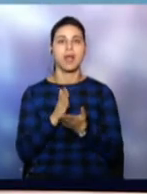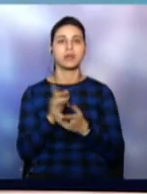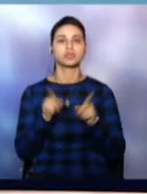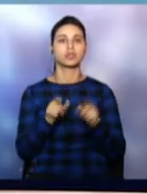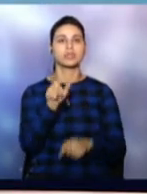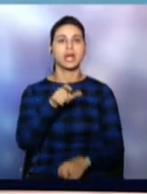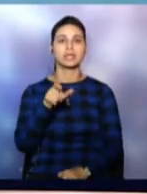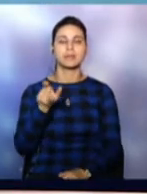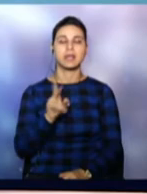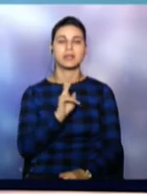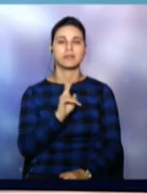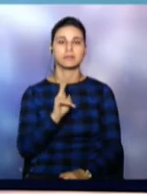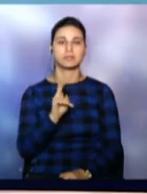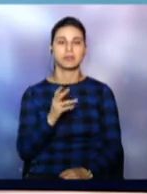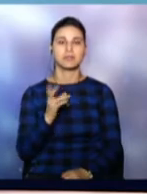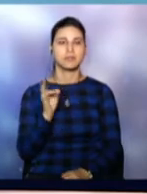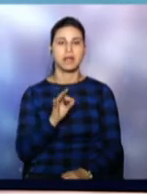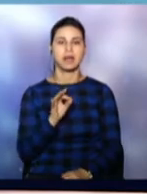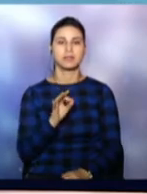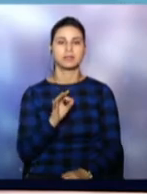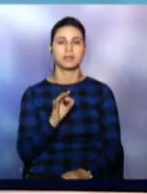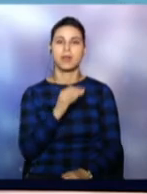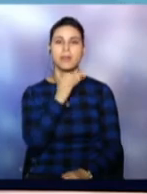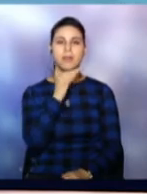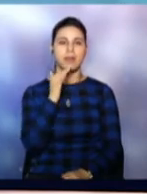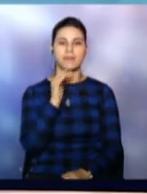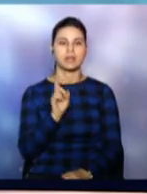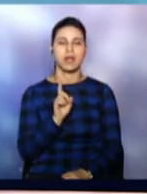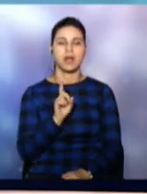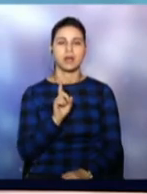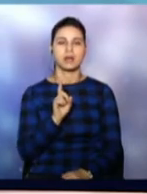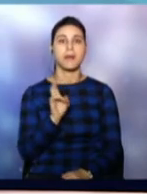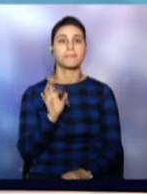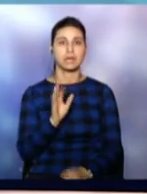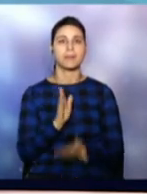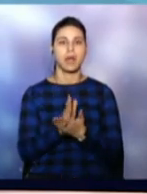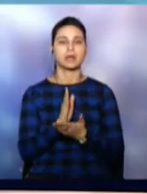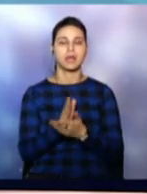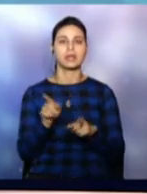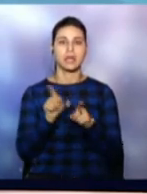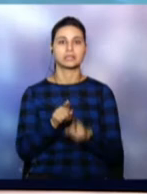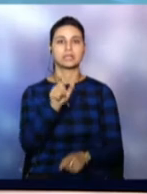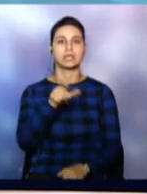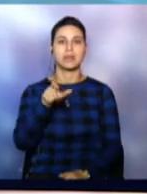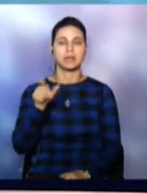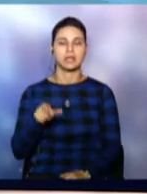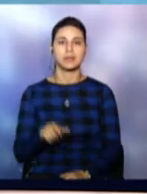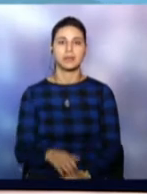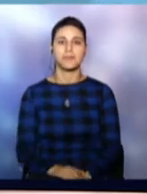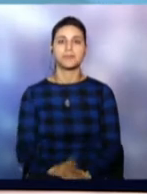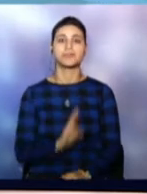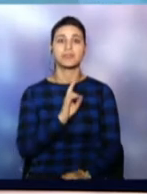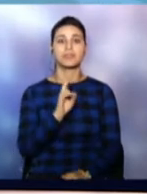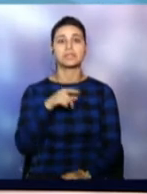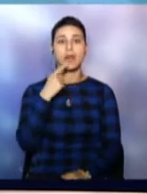კატეგორია ადამიანების, რომლებიც თუმცა ბევრი არა, მაგრამ არიან ესეთი ადამიანები,